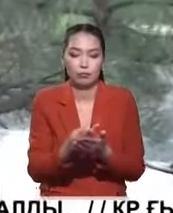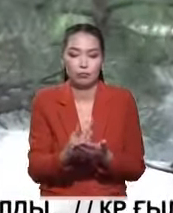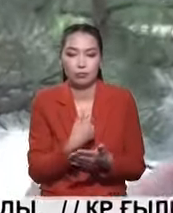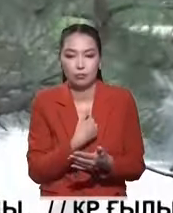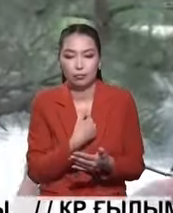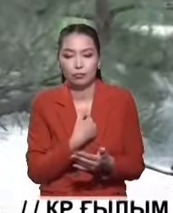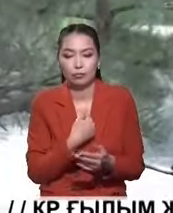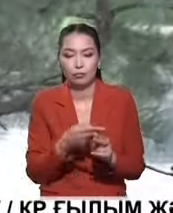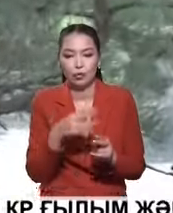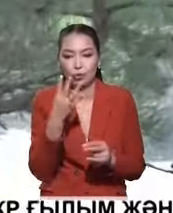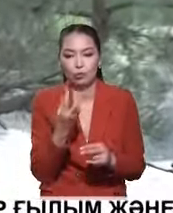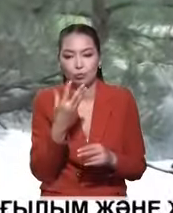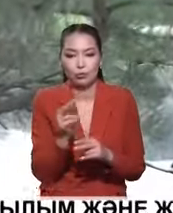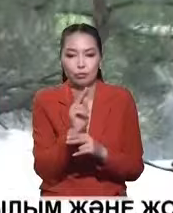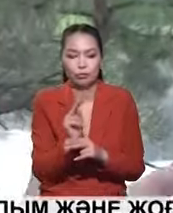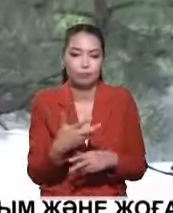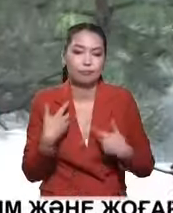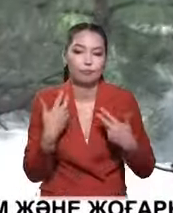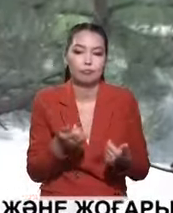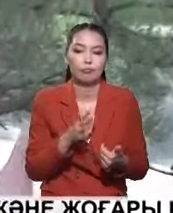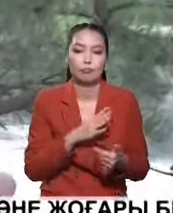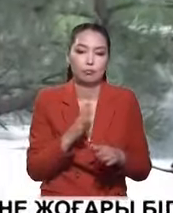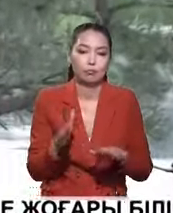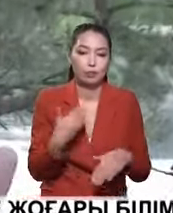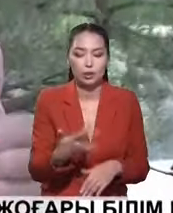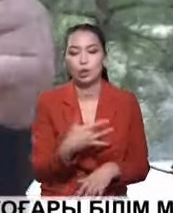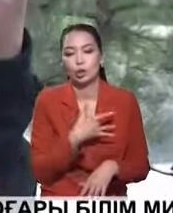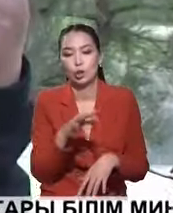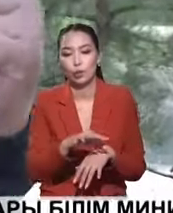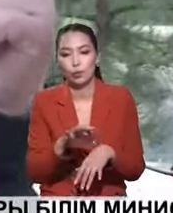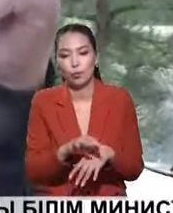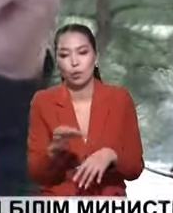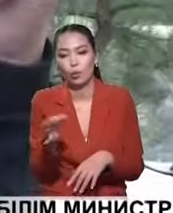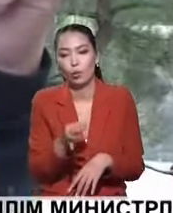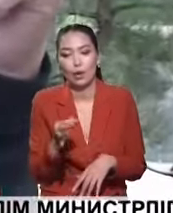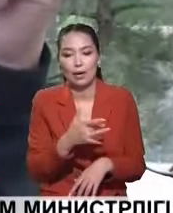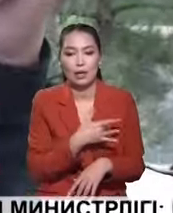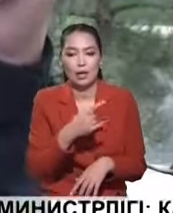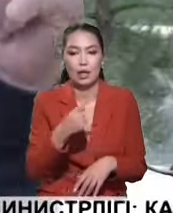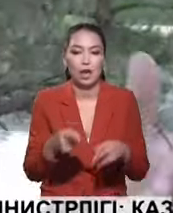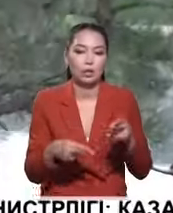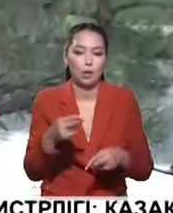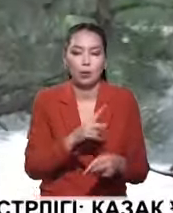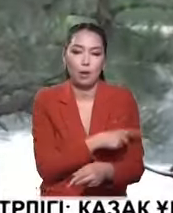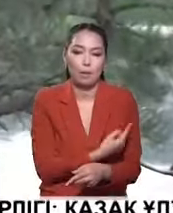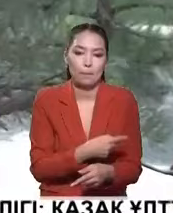4-5 күннің ішінде емдеп жазылып кеттім. Одан кейін жүрек ауруымен осында облыстық кардиохирургия больницында